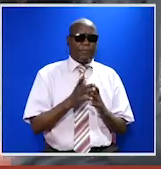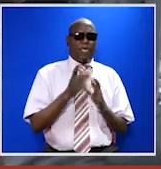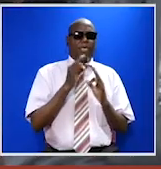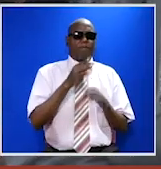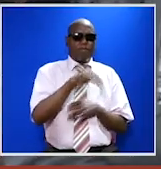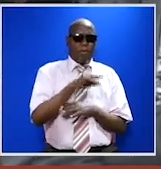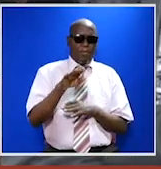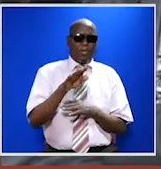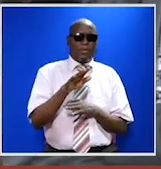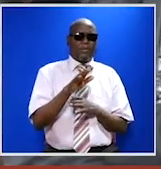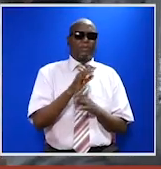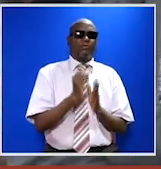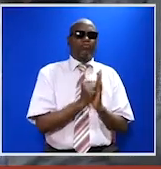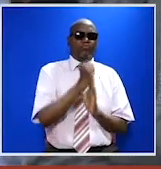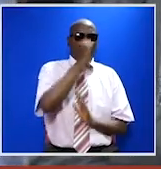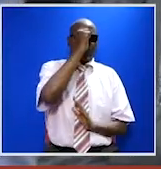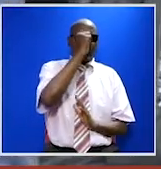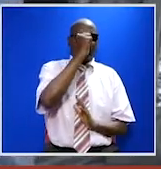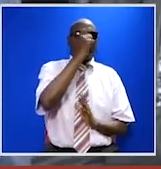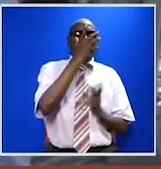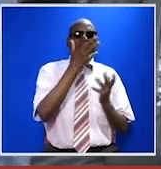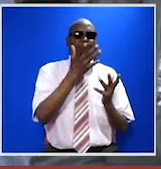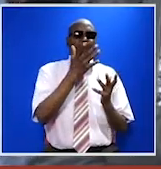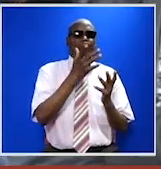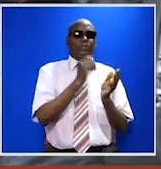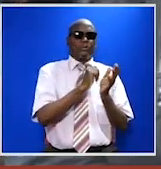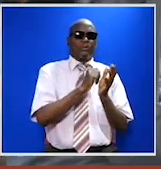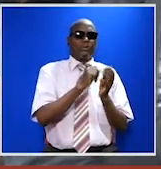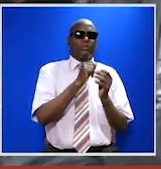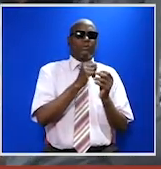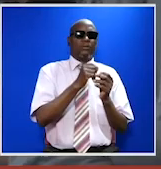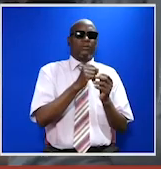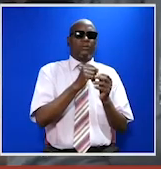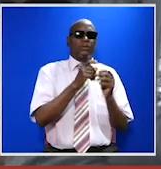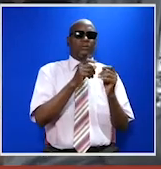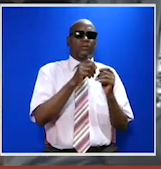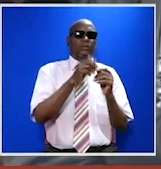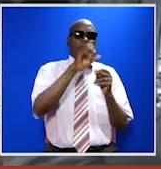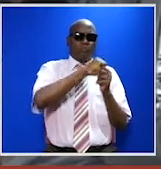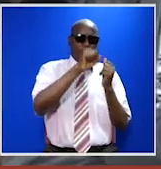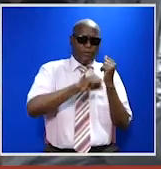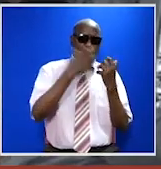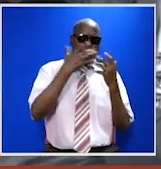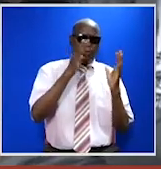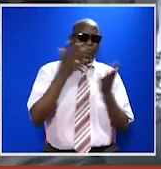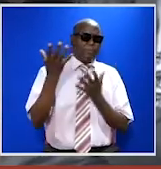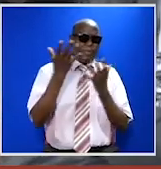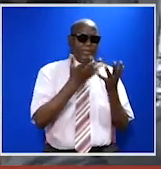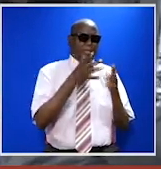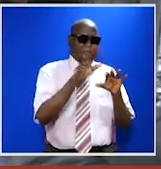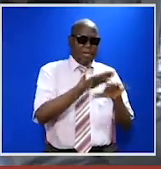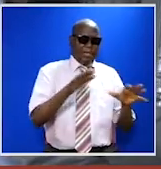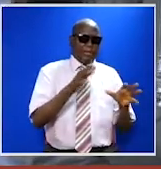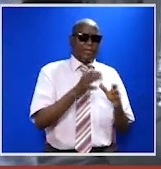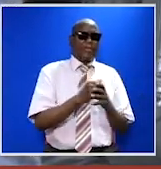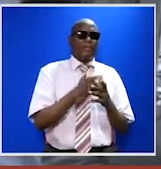chakula kwa mpango wa subsidized fertilizer, tupate nafasi ya kuleta chakula kwa soko ambazo ziko